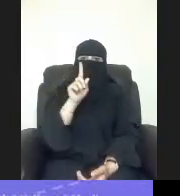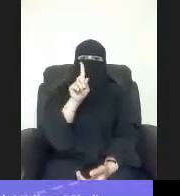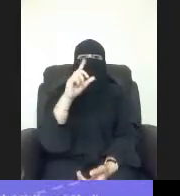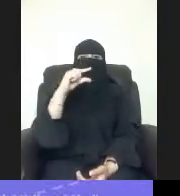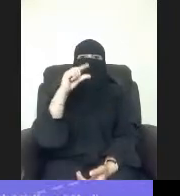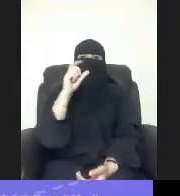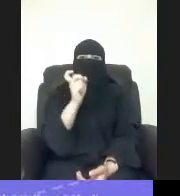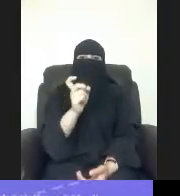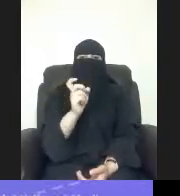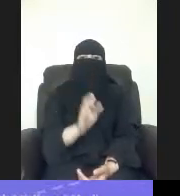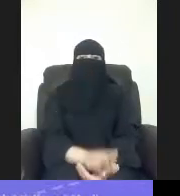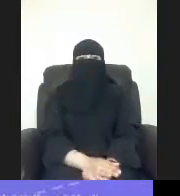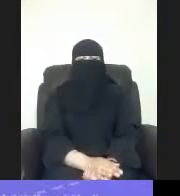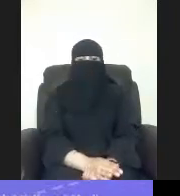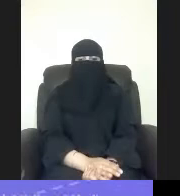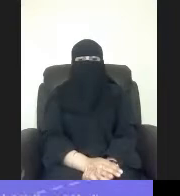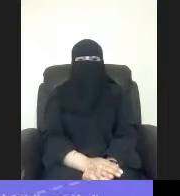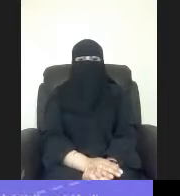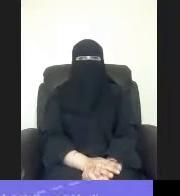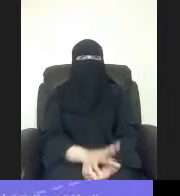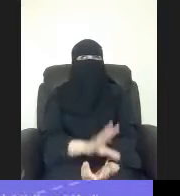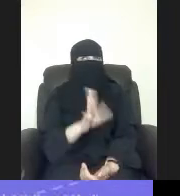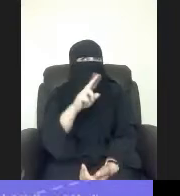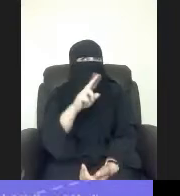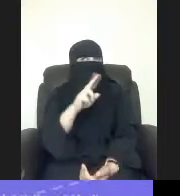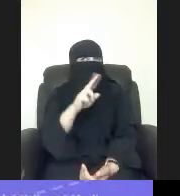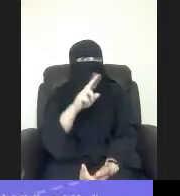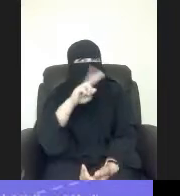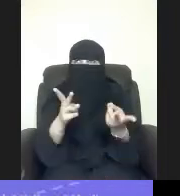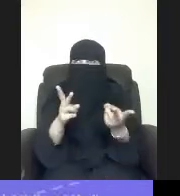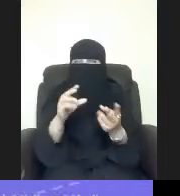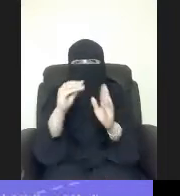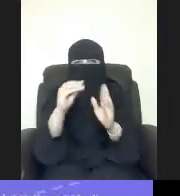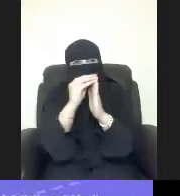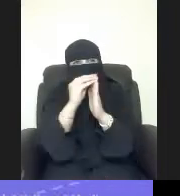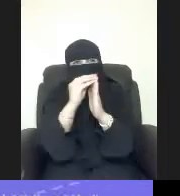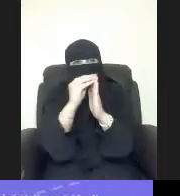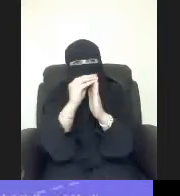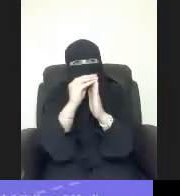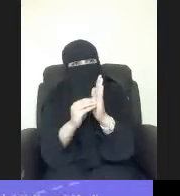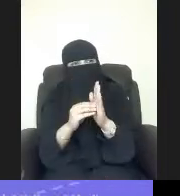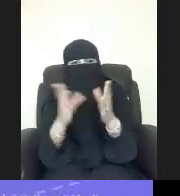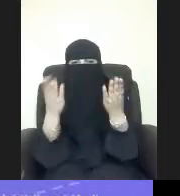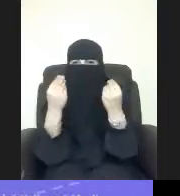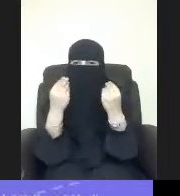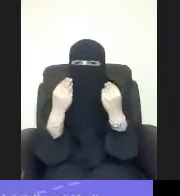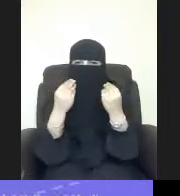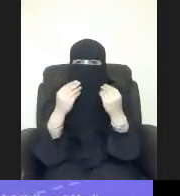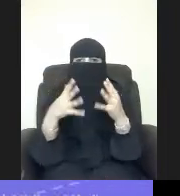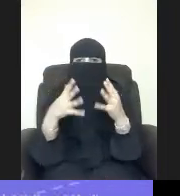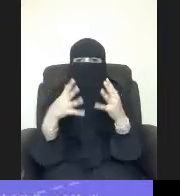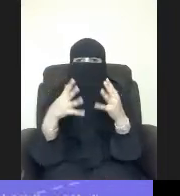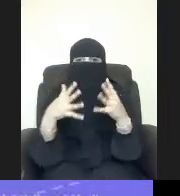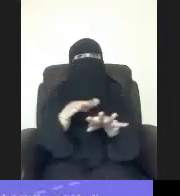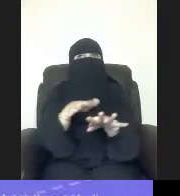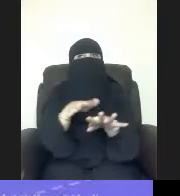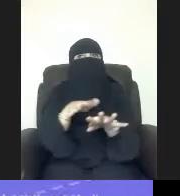سؤال الله يحفظك، ما مدى الاختلاف بين مخرجات التعلم المدمج والتعلم الإلكتروني؟